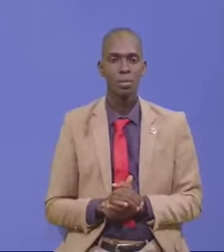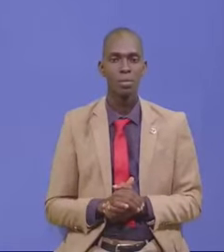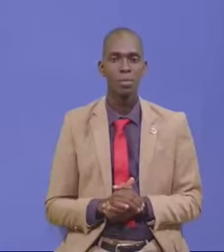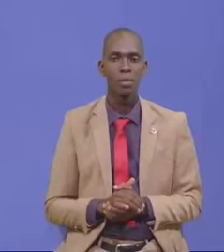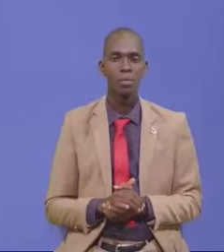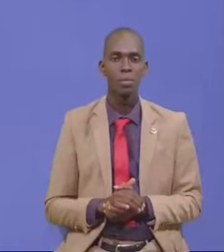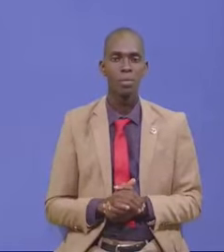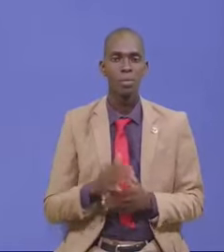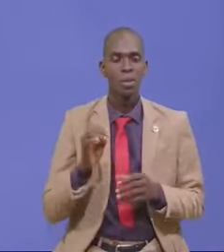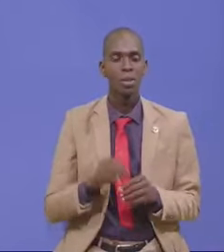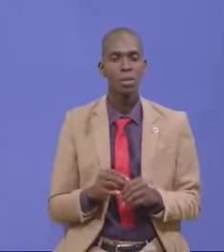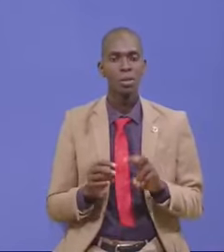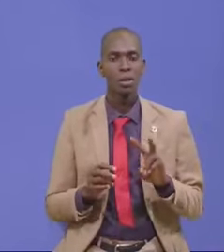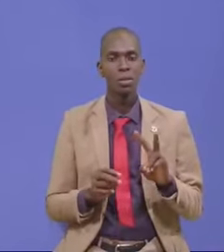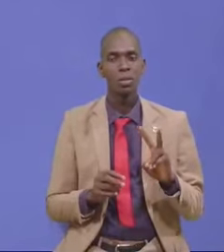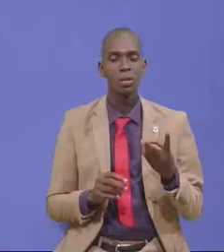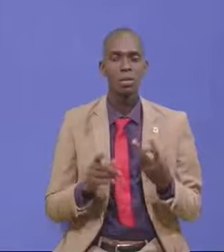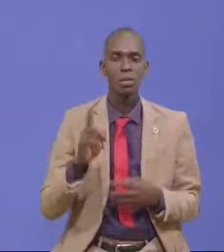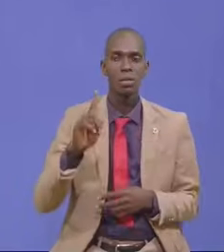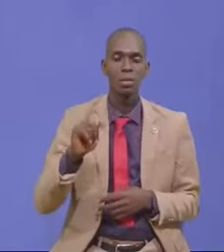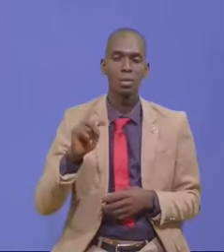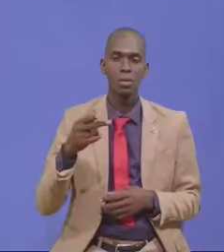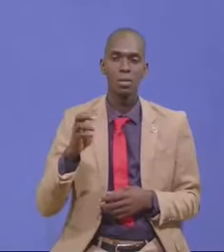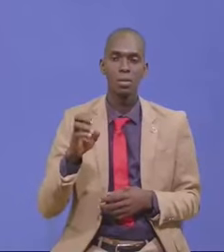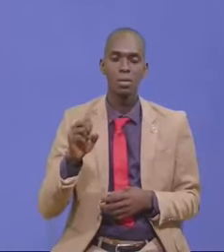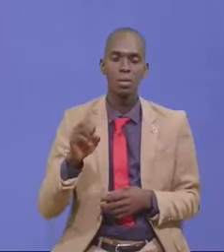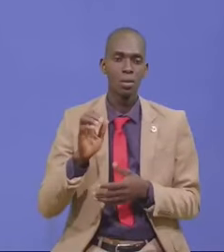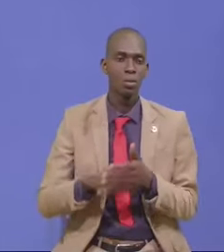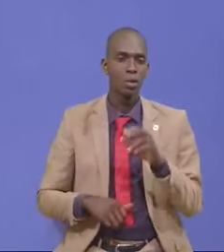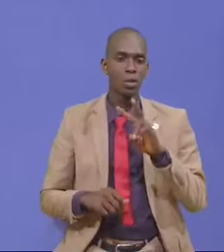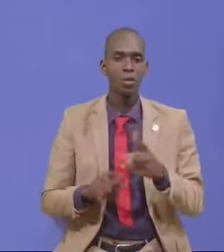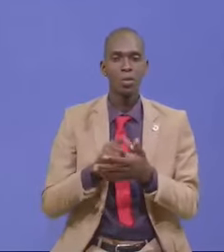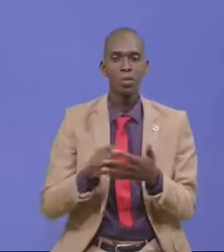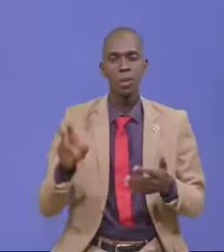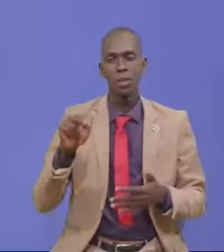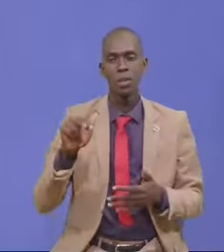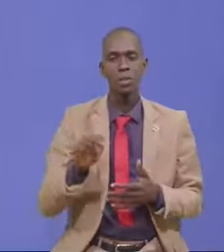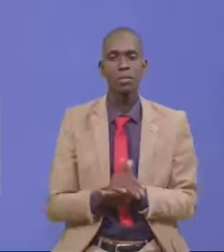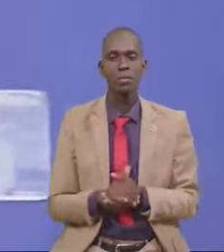En 2 Thessaloniciens chapitre 2, 13.